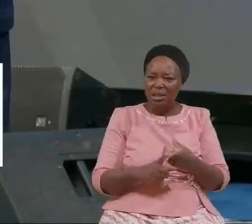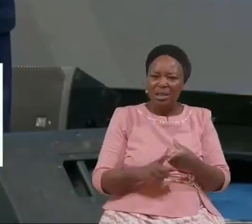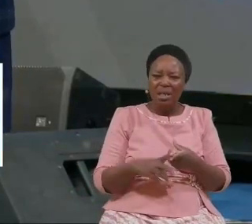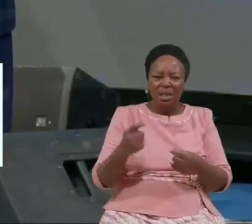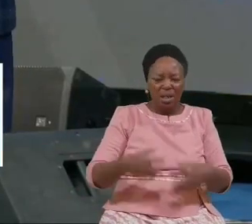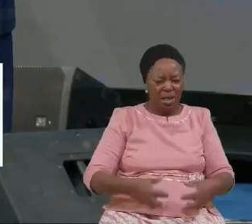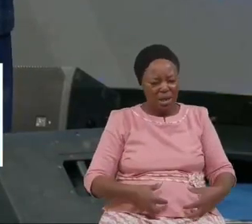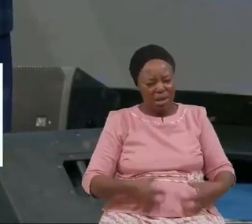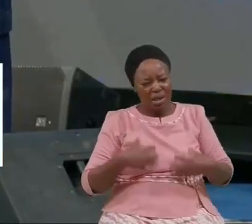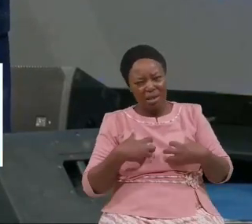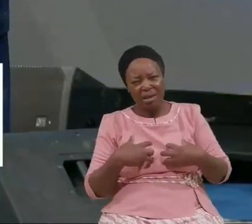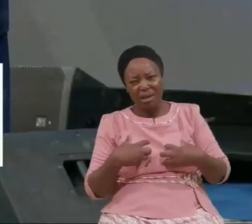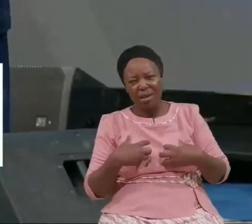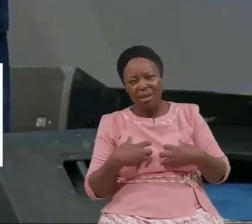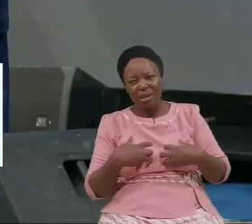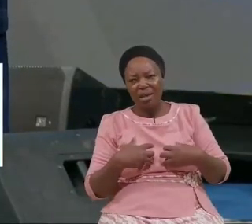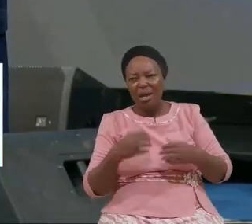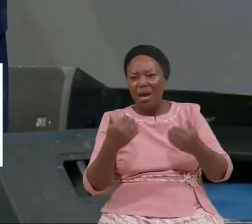la colère